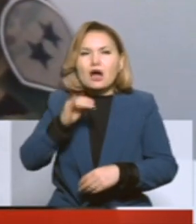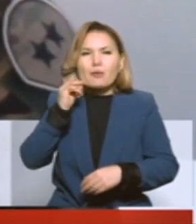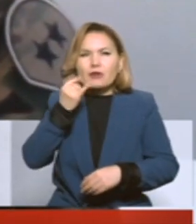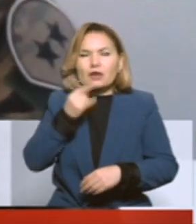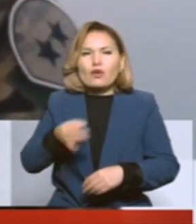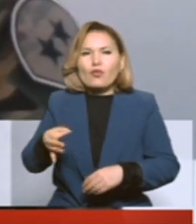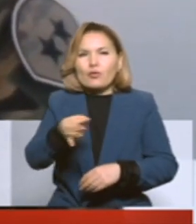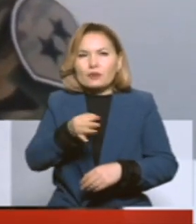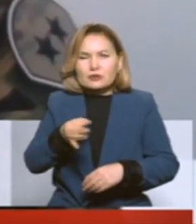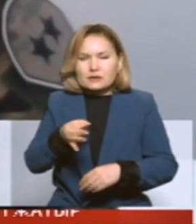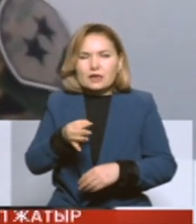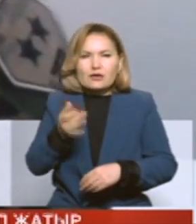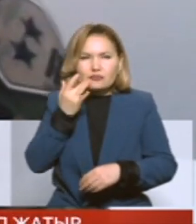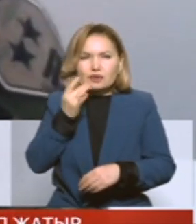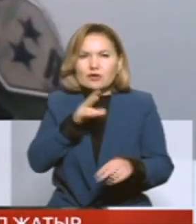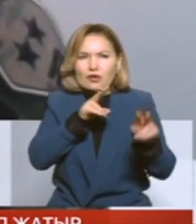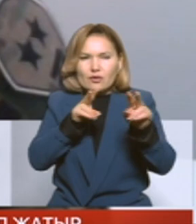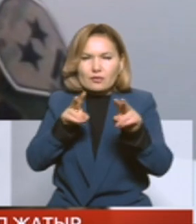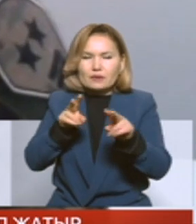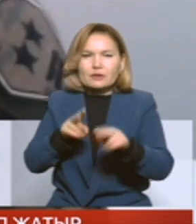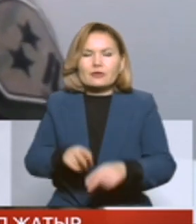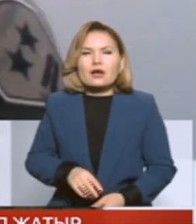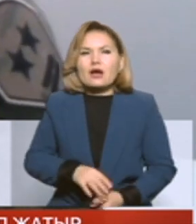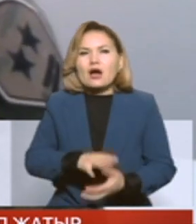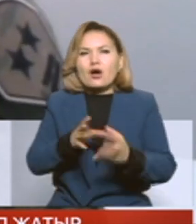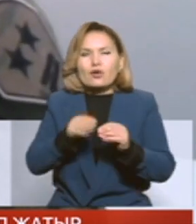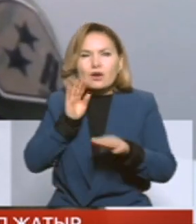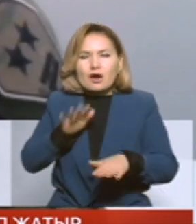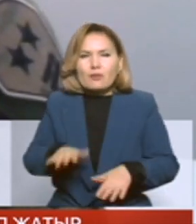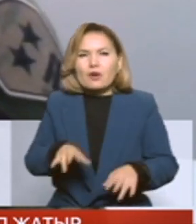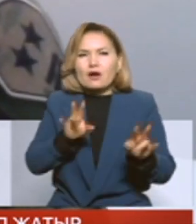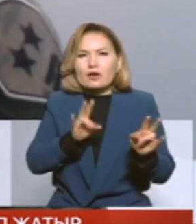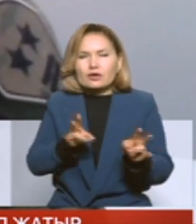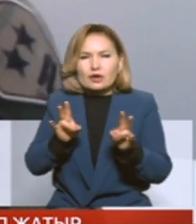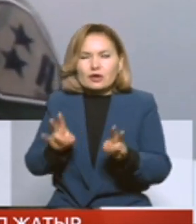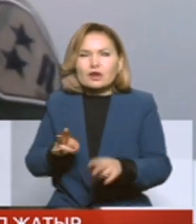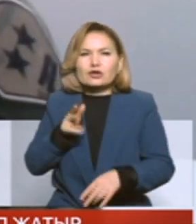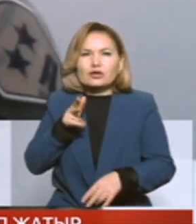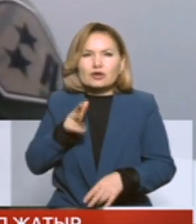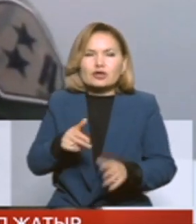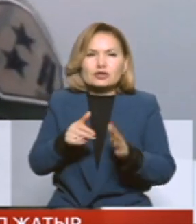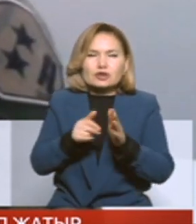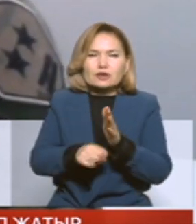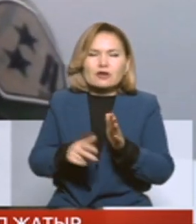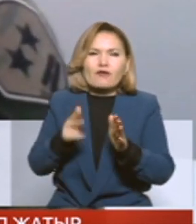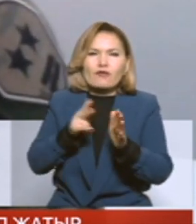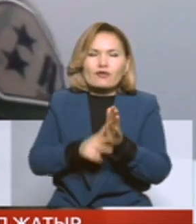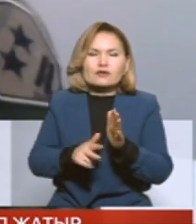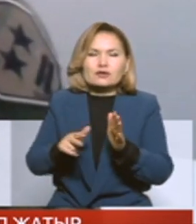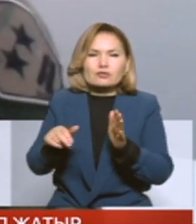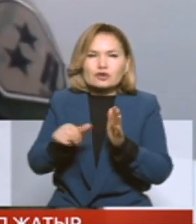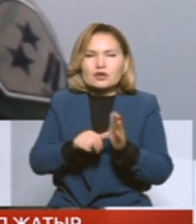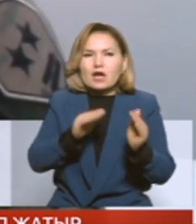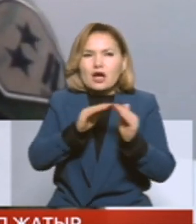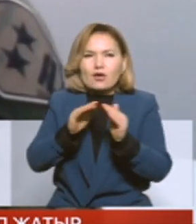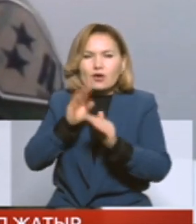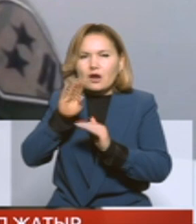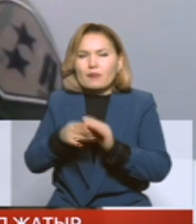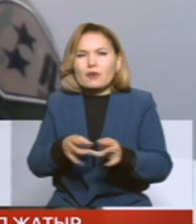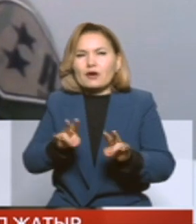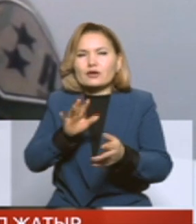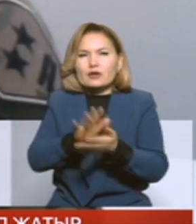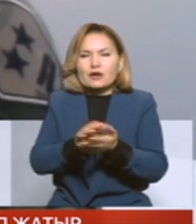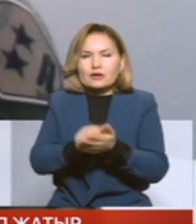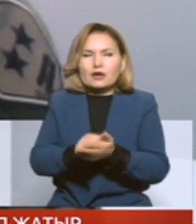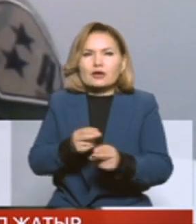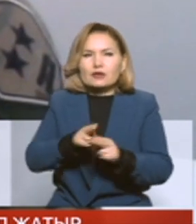облыстары. На данный час подтопленными остаются 3686 частных жилых домов,